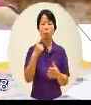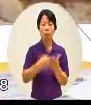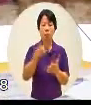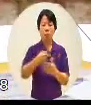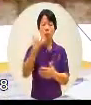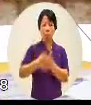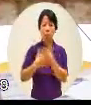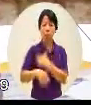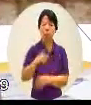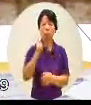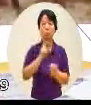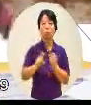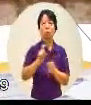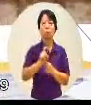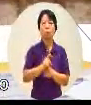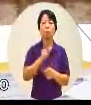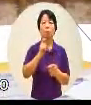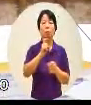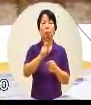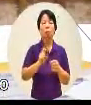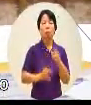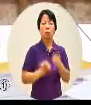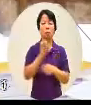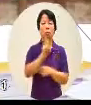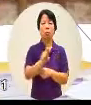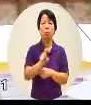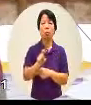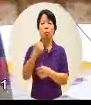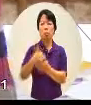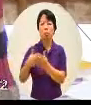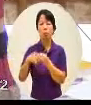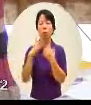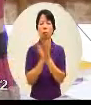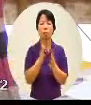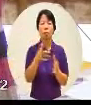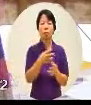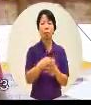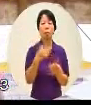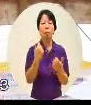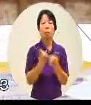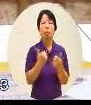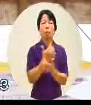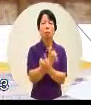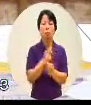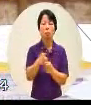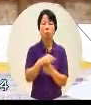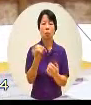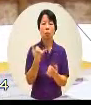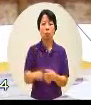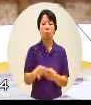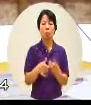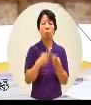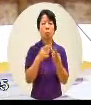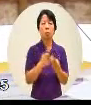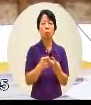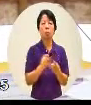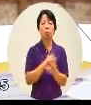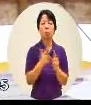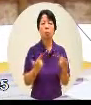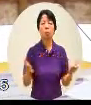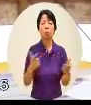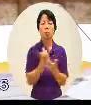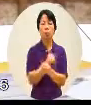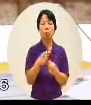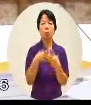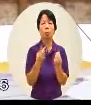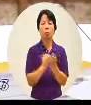10分，扣了我这30分都无去啊啦，哈、哦，加上我如果会考又不好，然后我多元发展又没有像